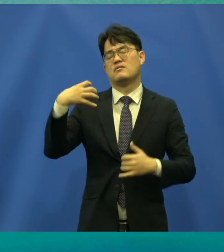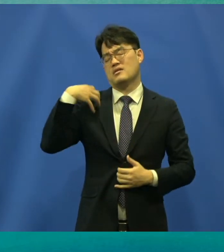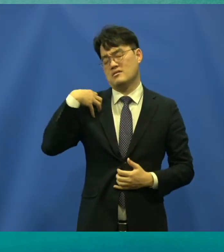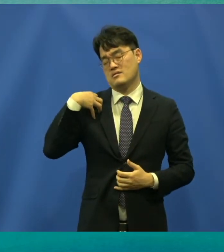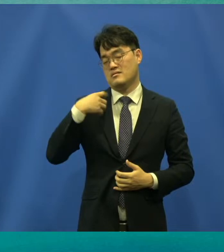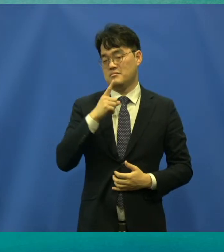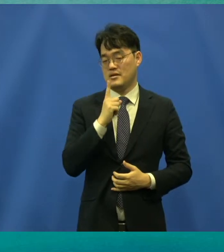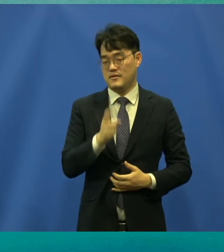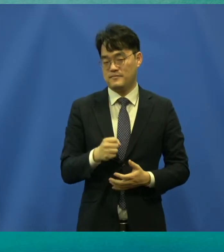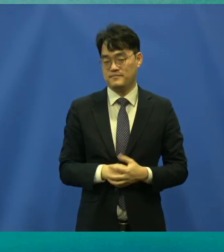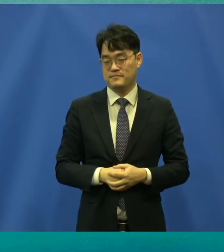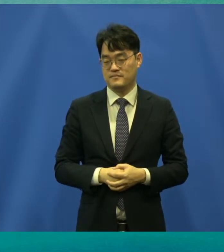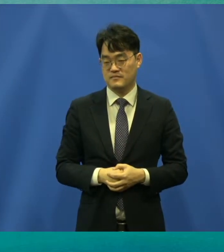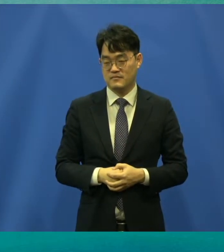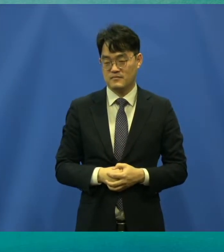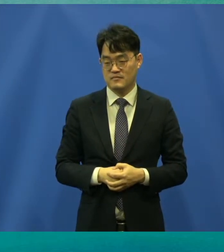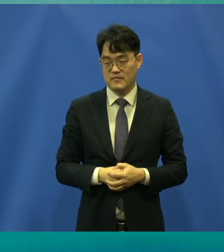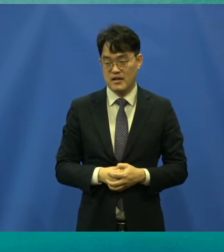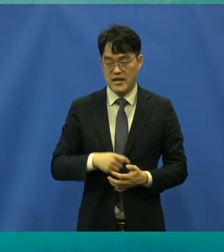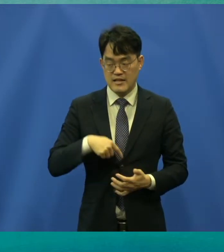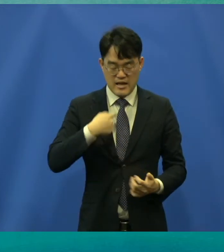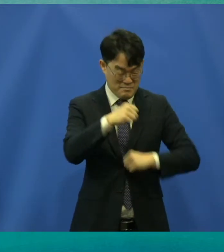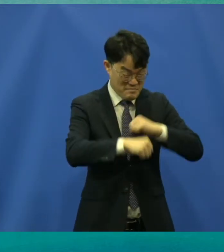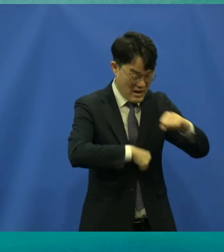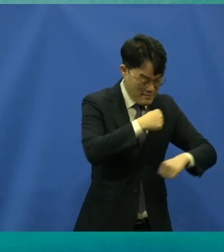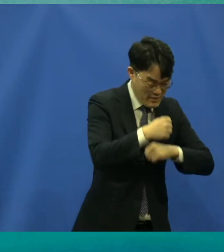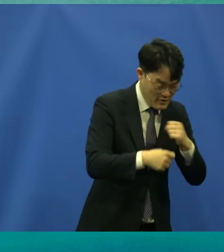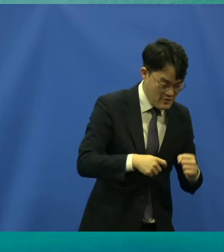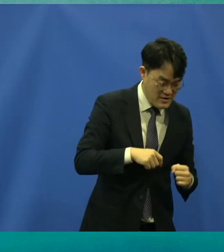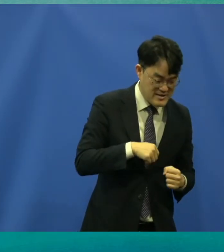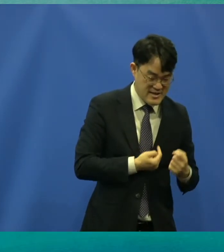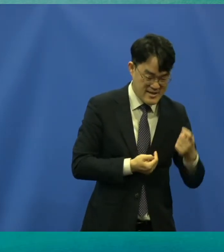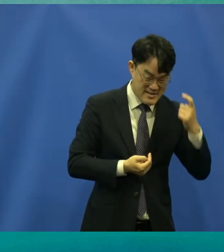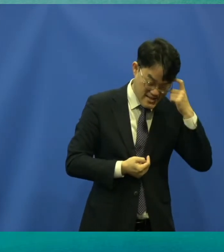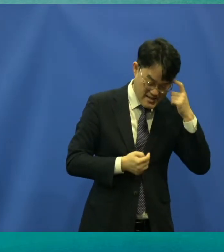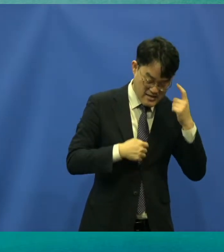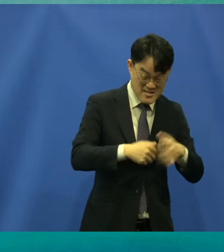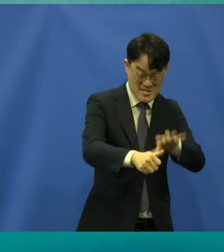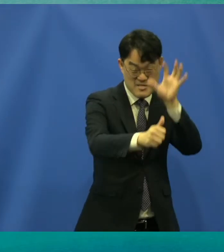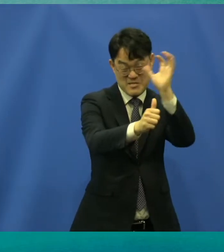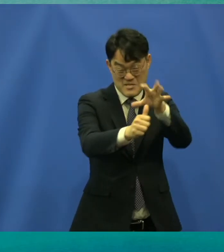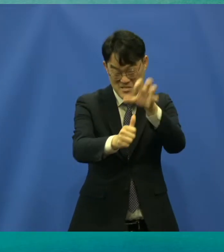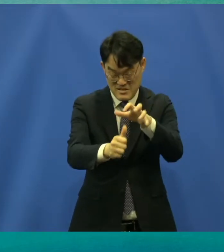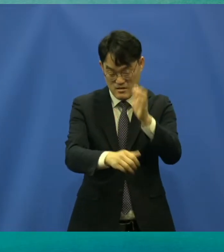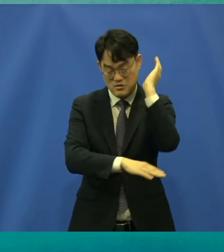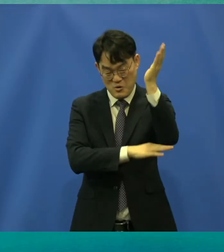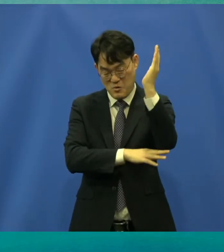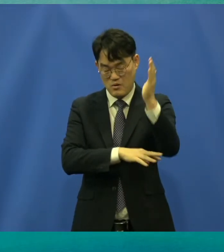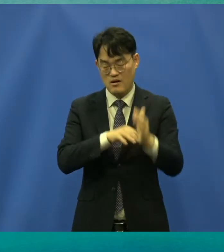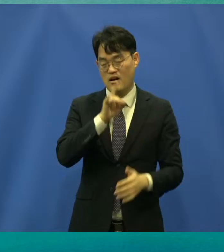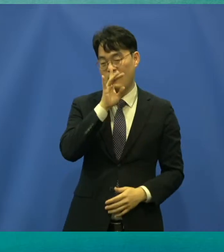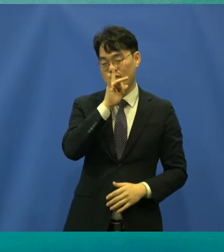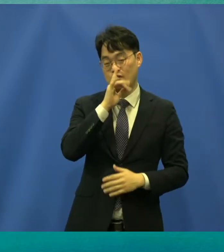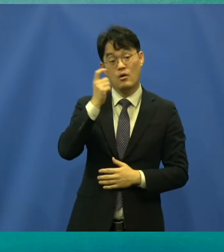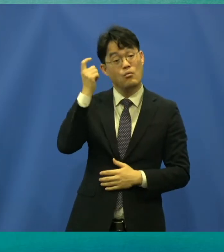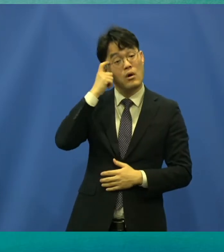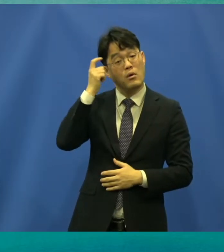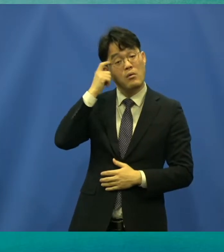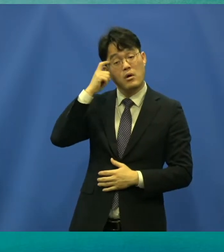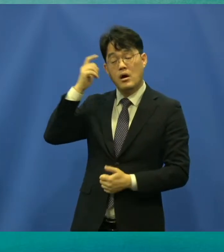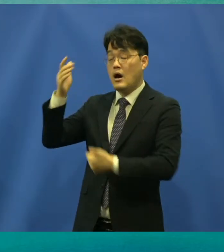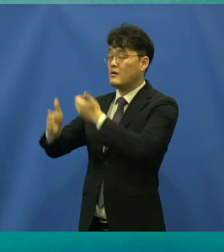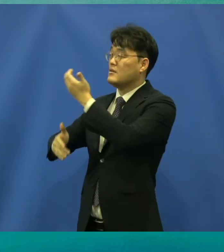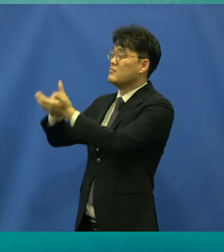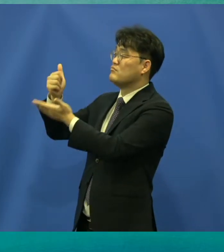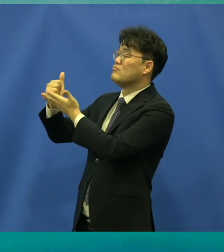다른 이야기를 전하면 안 됩니다. 자기가 하고 싶은 얘기를 해서는 안 됩니다. 간단합니다. 하나님으로부터 받은 말씀을 전하는